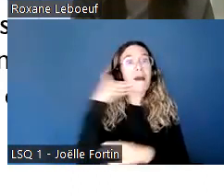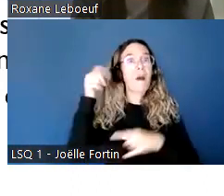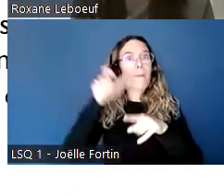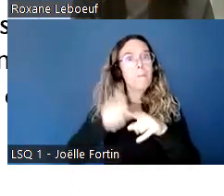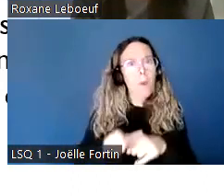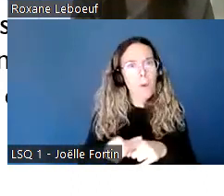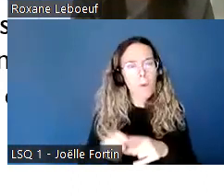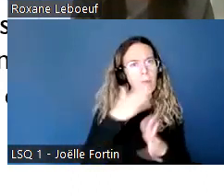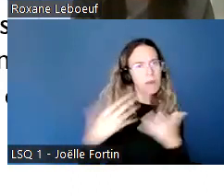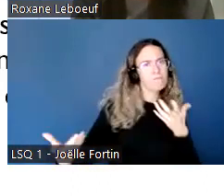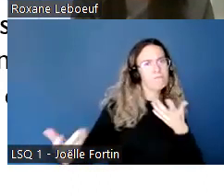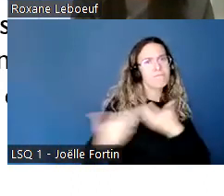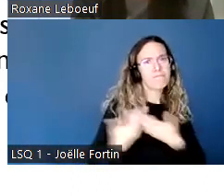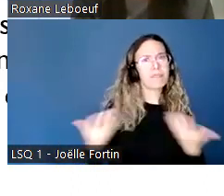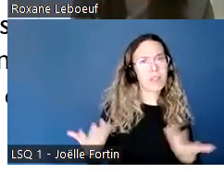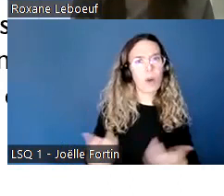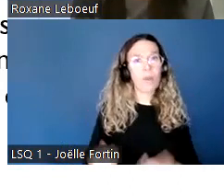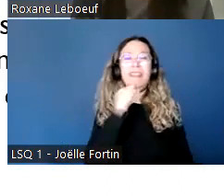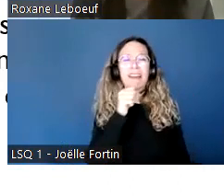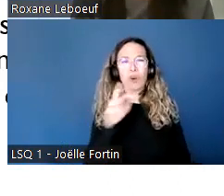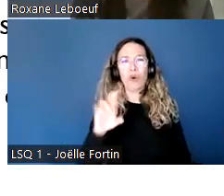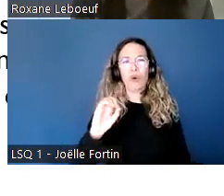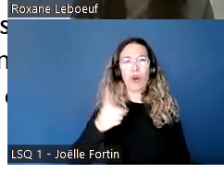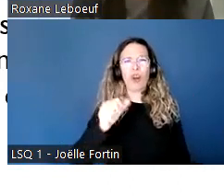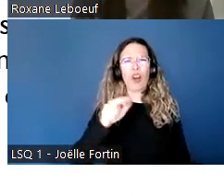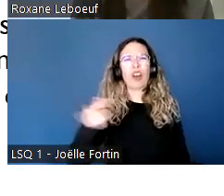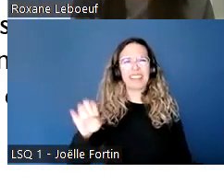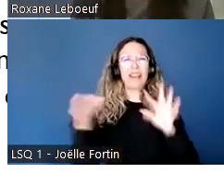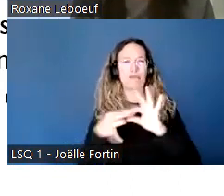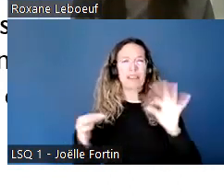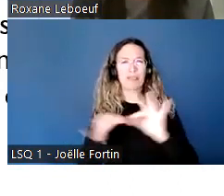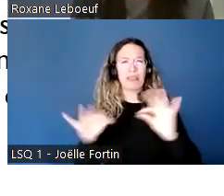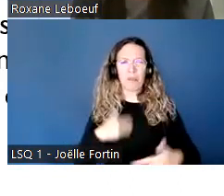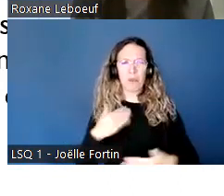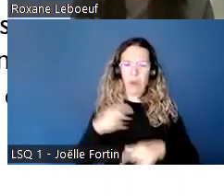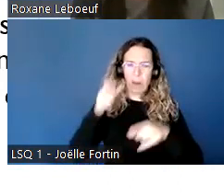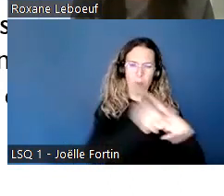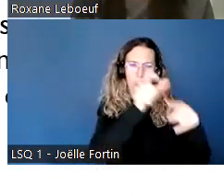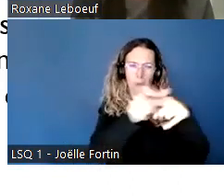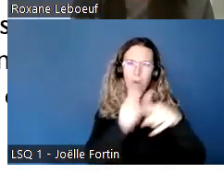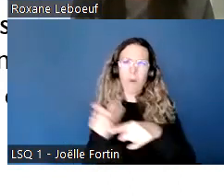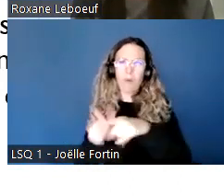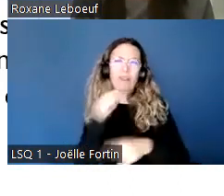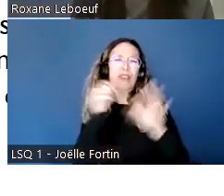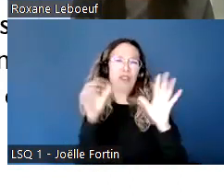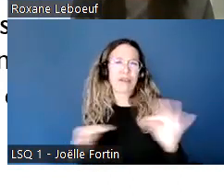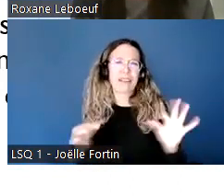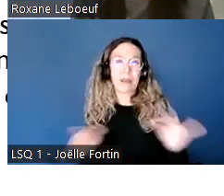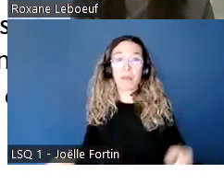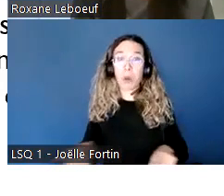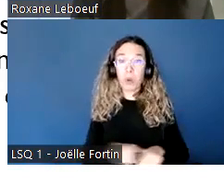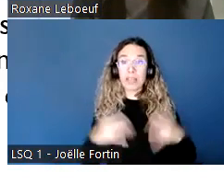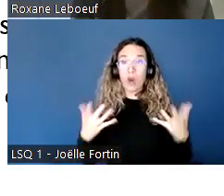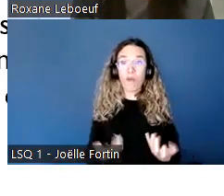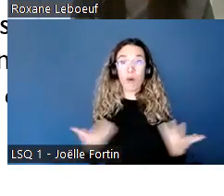employer. Et Roxane vous expliquera tout à l'heure comment on est arrivé aux termes qui ont été choisis. Et on voulait aussi